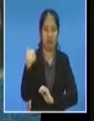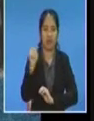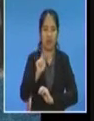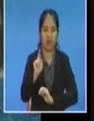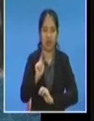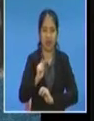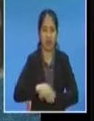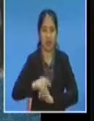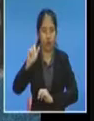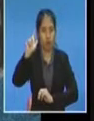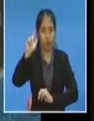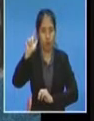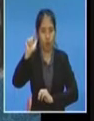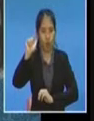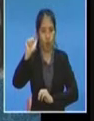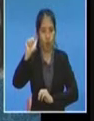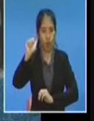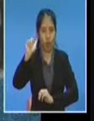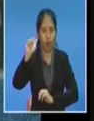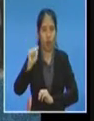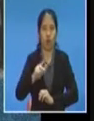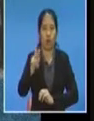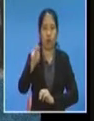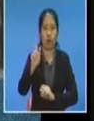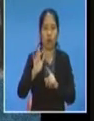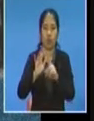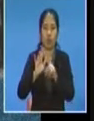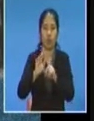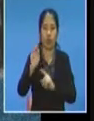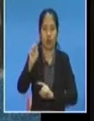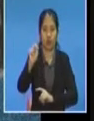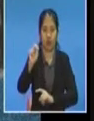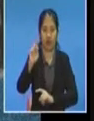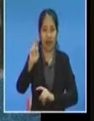ทรงปกครองประเทศแบบพ่อปกครองลูก